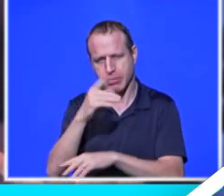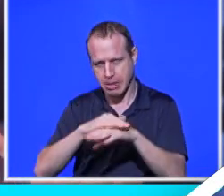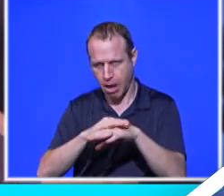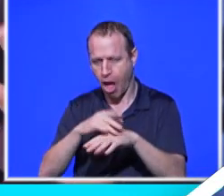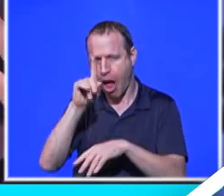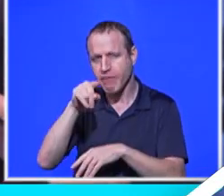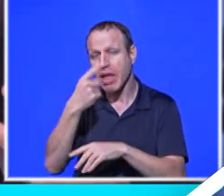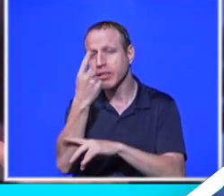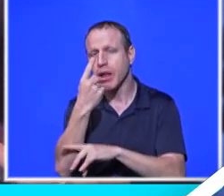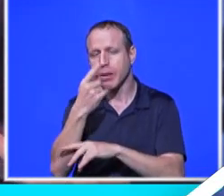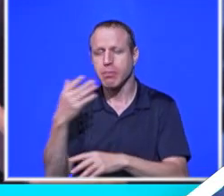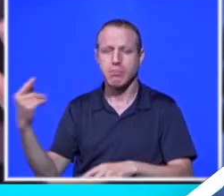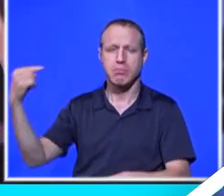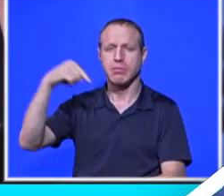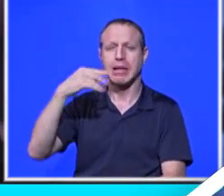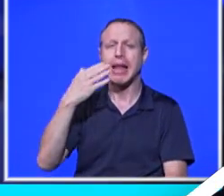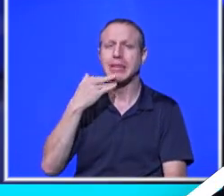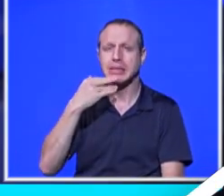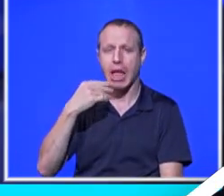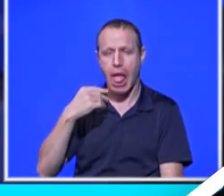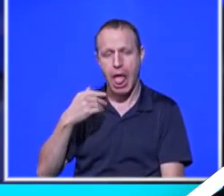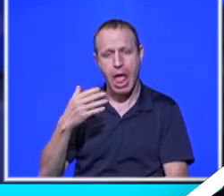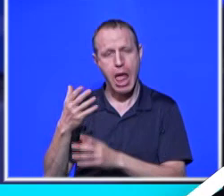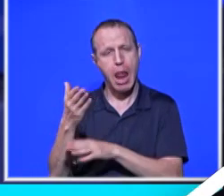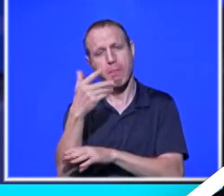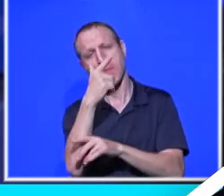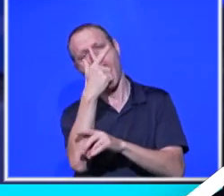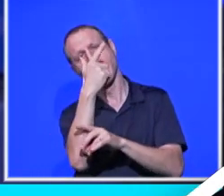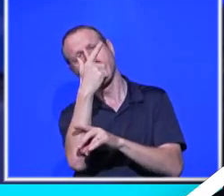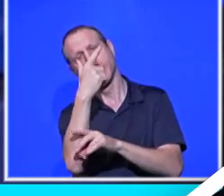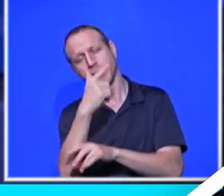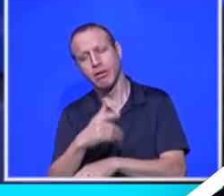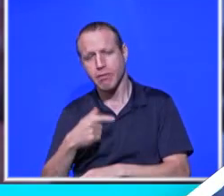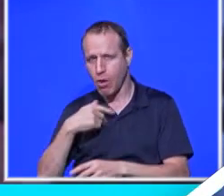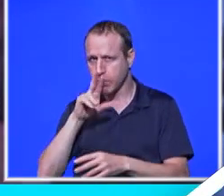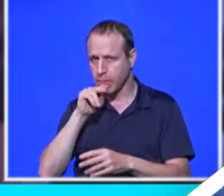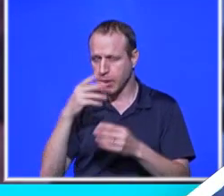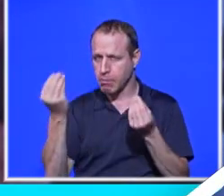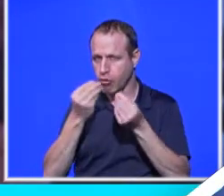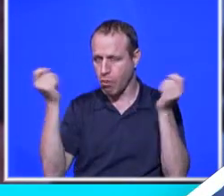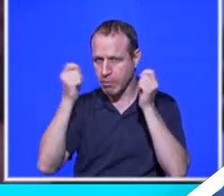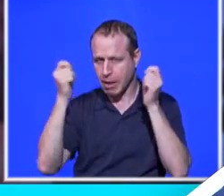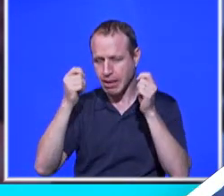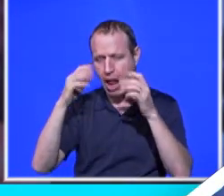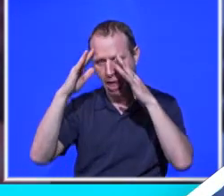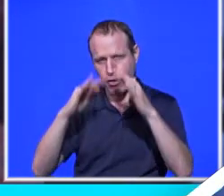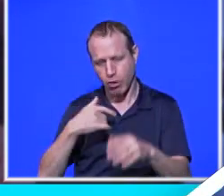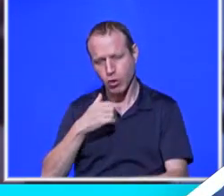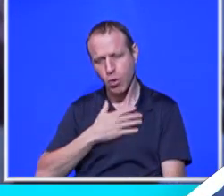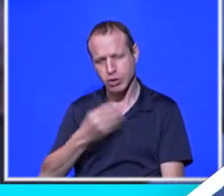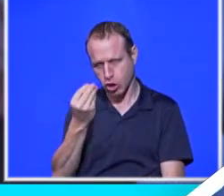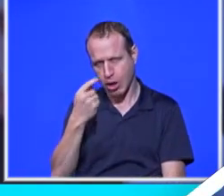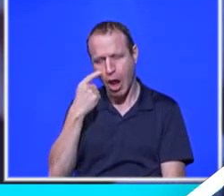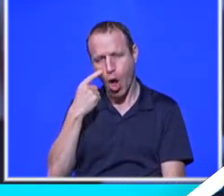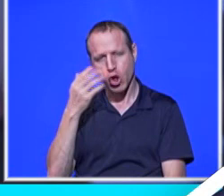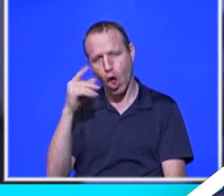ישראל, ובעצם אנחנו מדברים על משהו שמטלטל גם את הלבנונים. אני רוצה רגע, שנייה, נראה